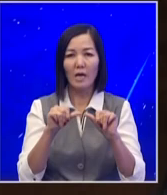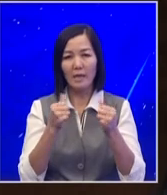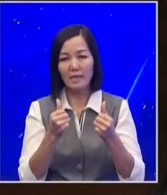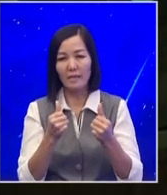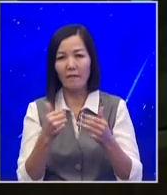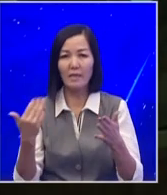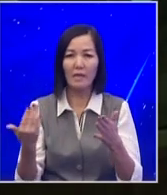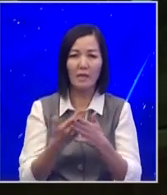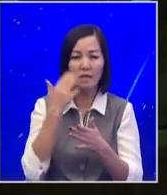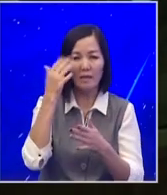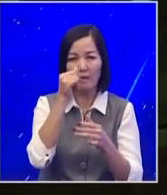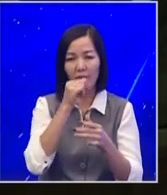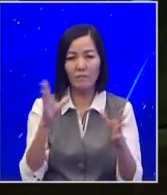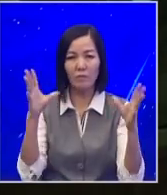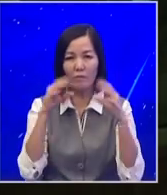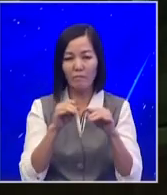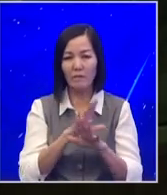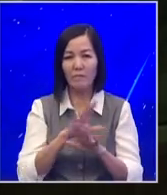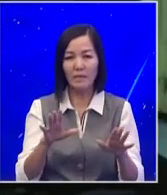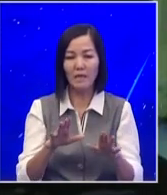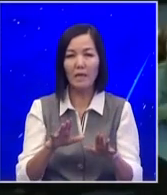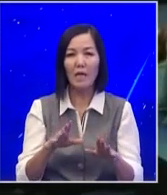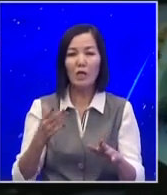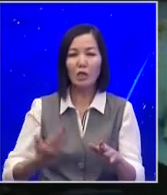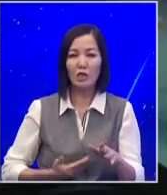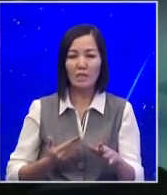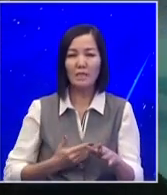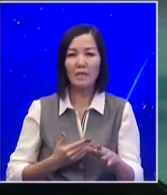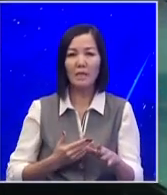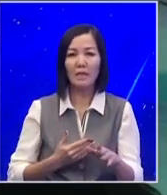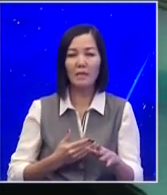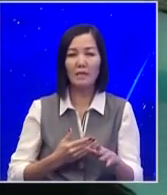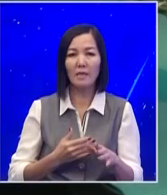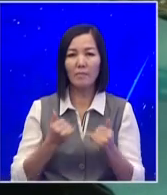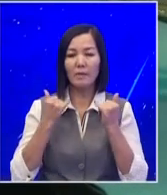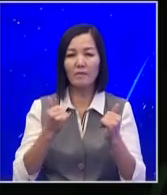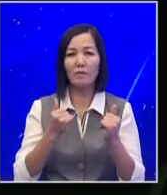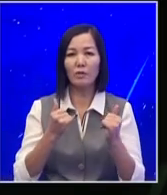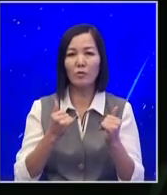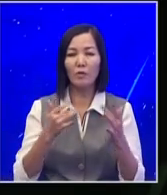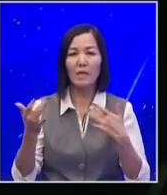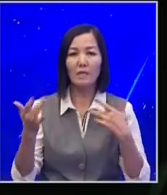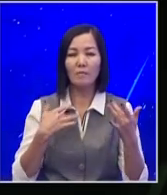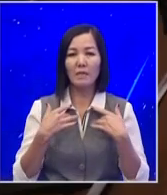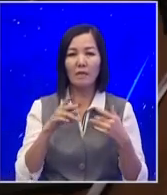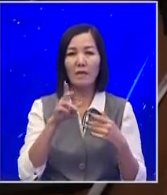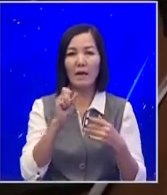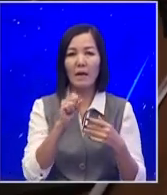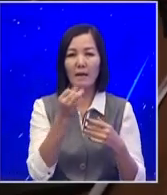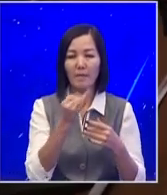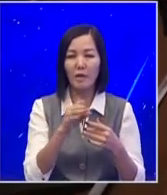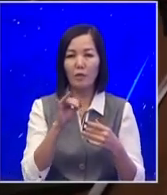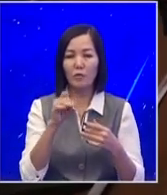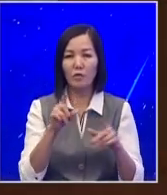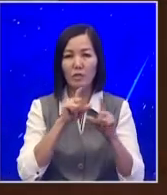и осознание невозможности быть вместе. Этой странице жизни великого мыслителя и был посвящен спектакль «Абай и Тогжан» на сцене